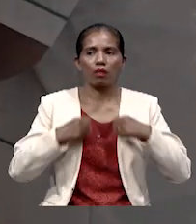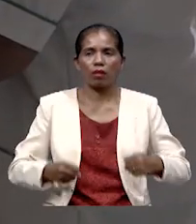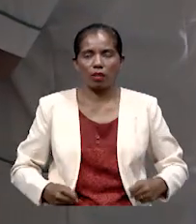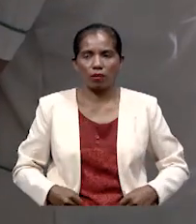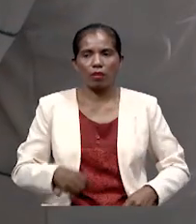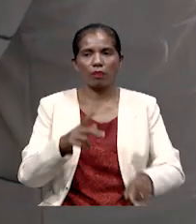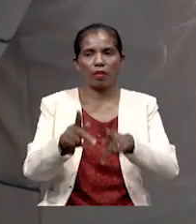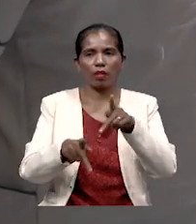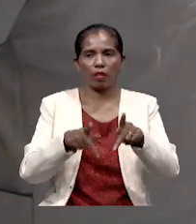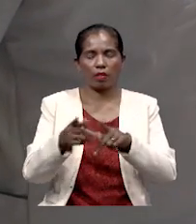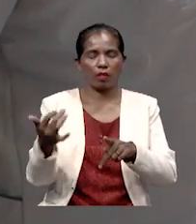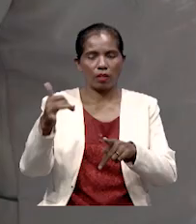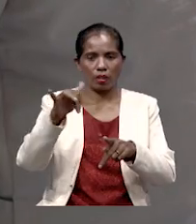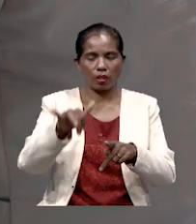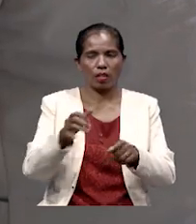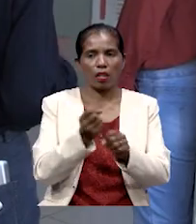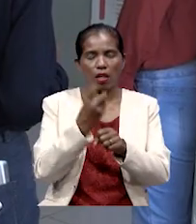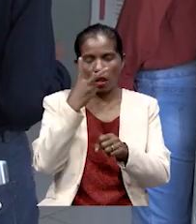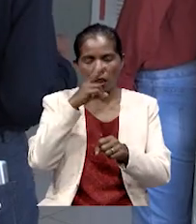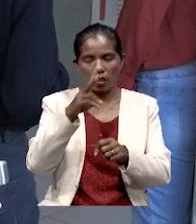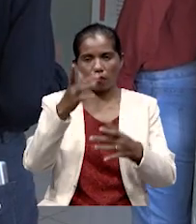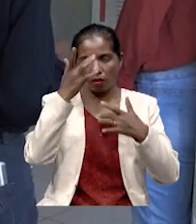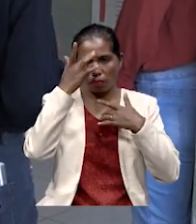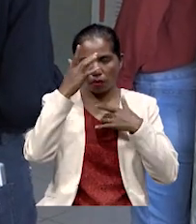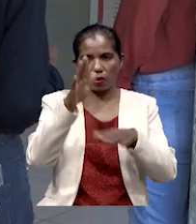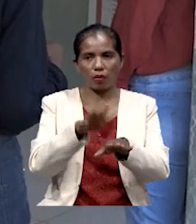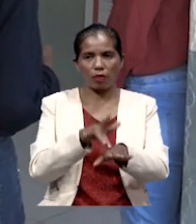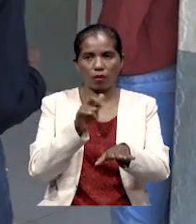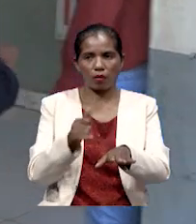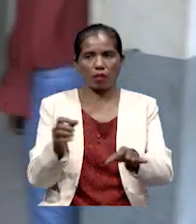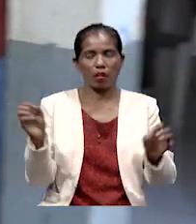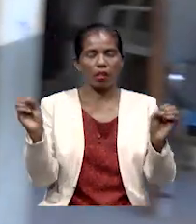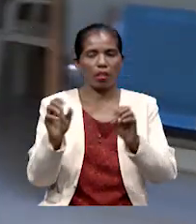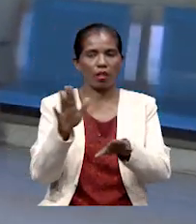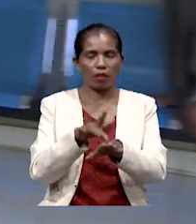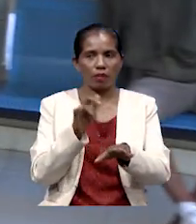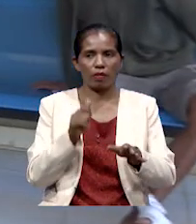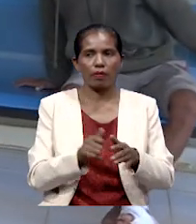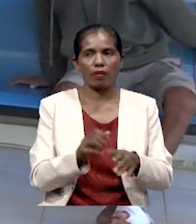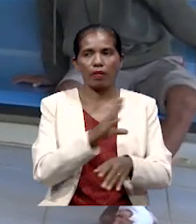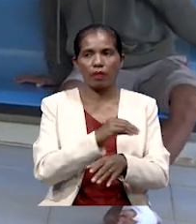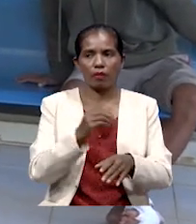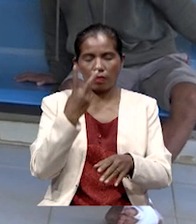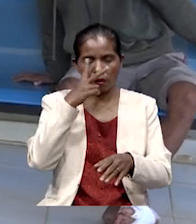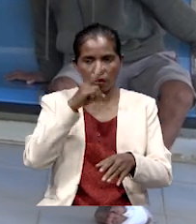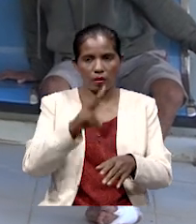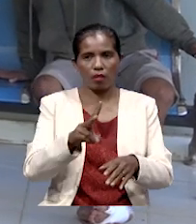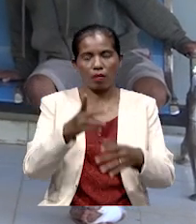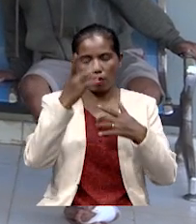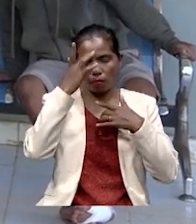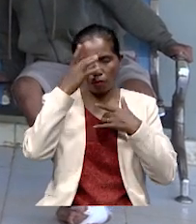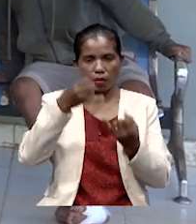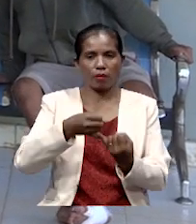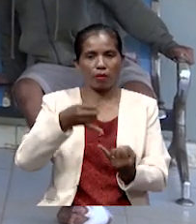pessoal, saúde Sira Nebe Hareliu ba Moras Hadaet no La Hadaet. Nomos Hareba Moras Ma